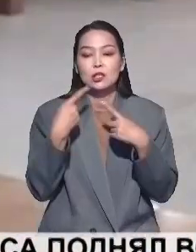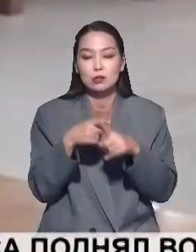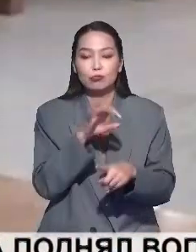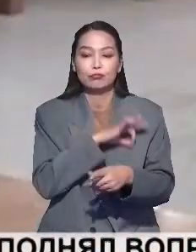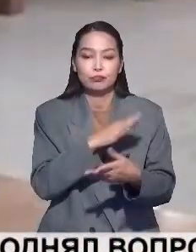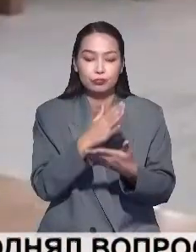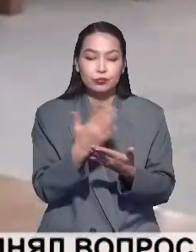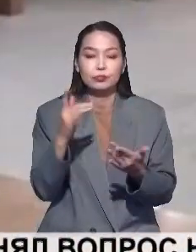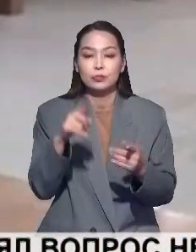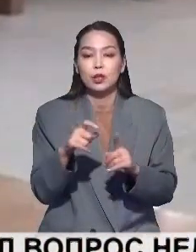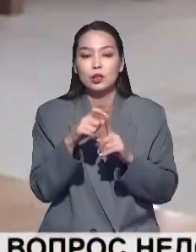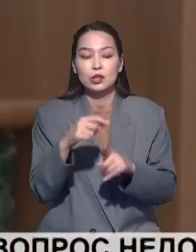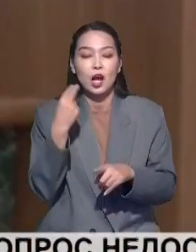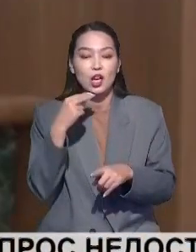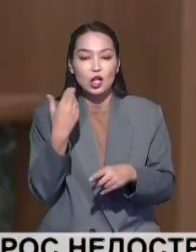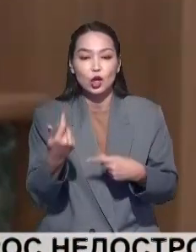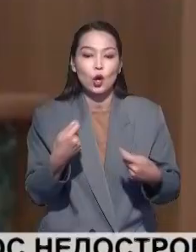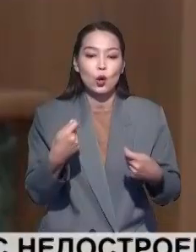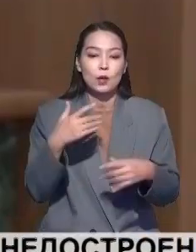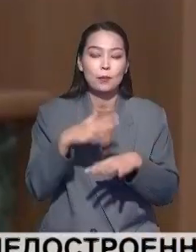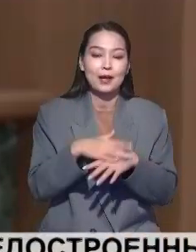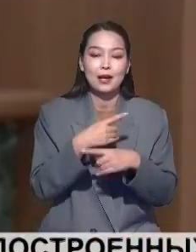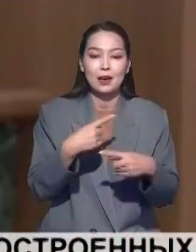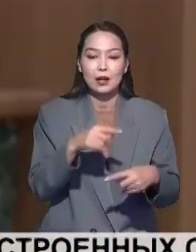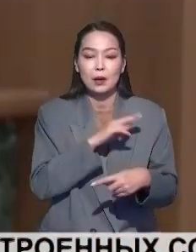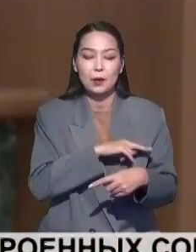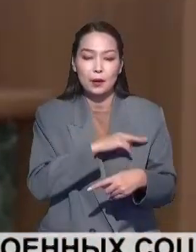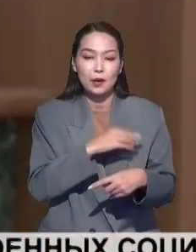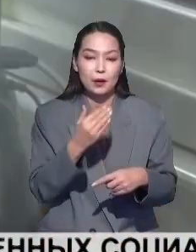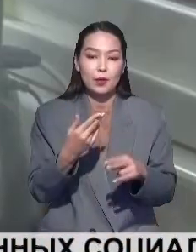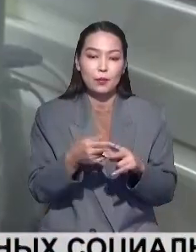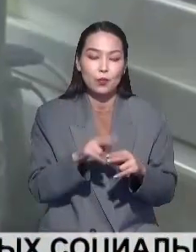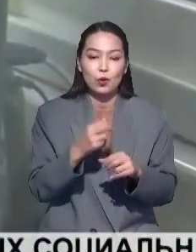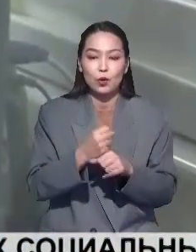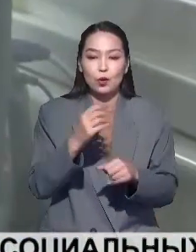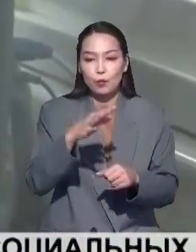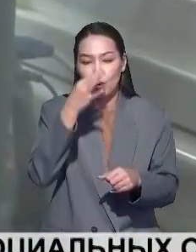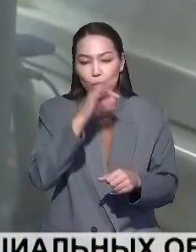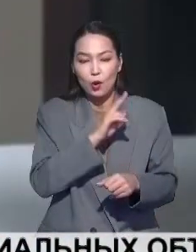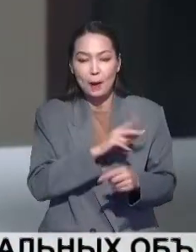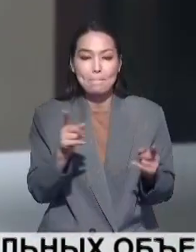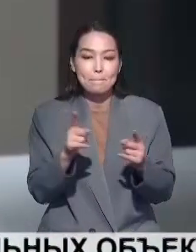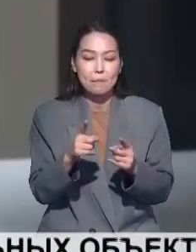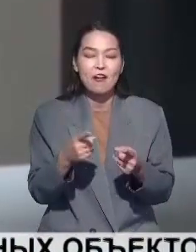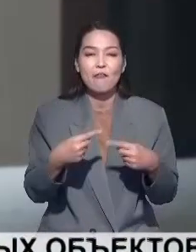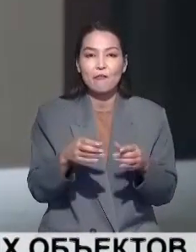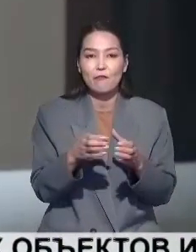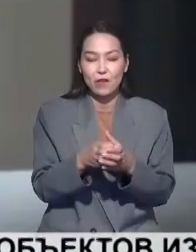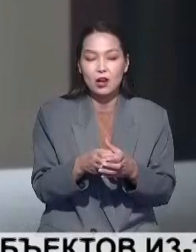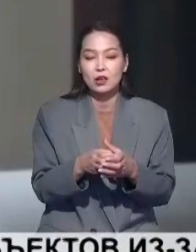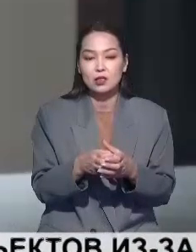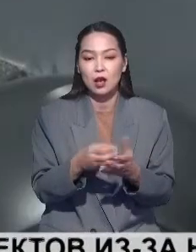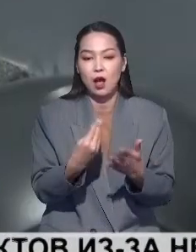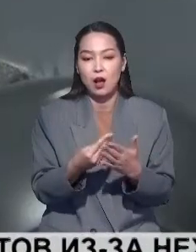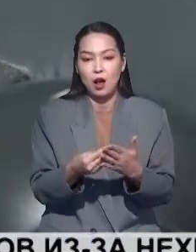того, предлагается в качестве руководителей банков брать на работу только тех, кто уже имеет опыт работы в микрофинансовых организациях. Данные новшества